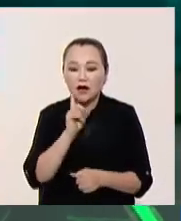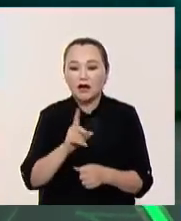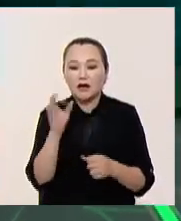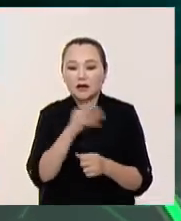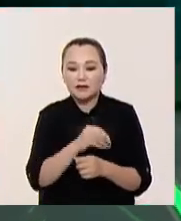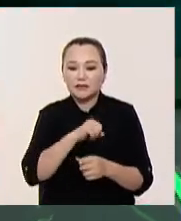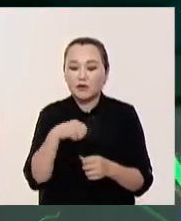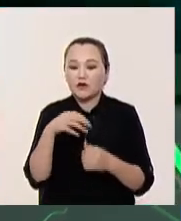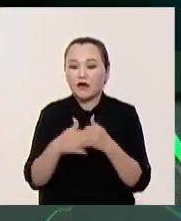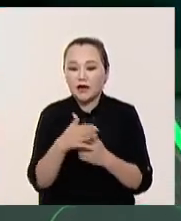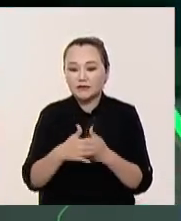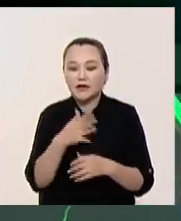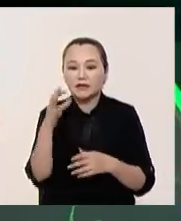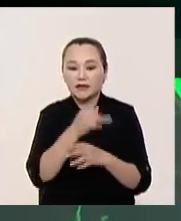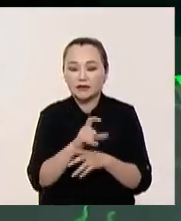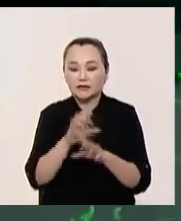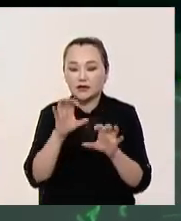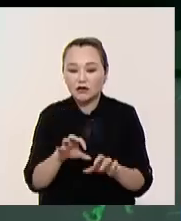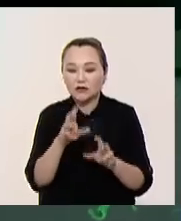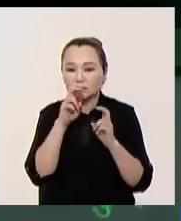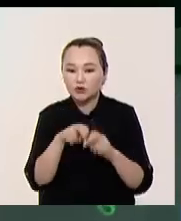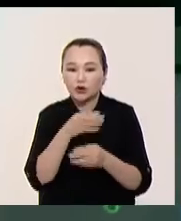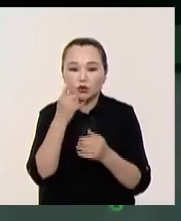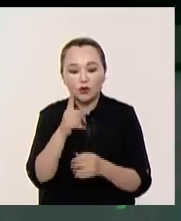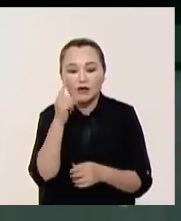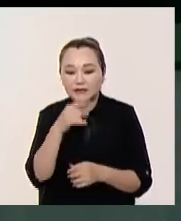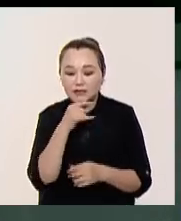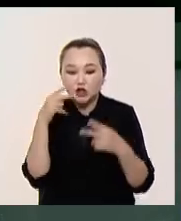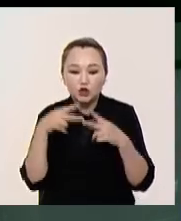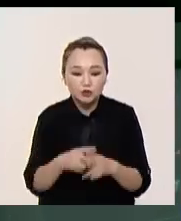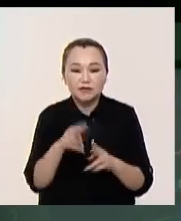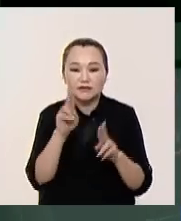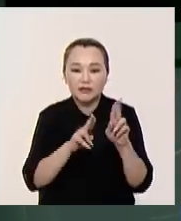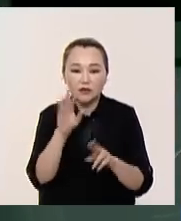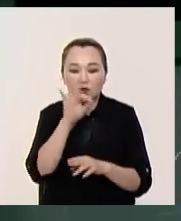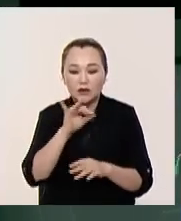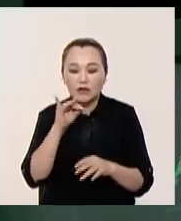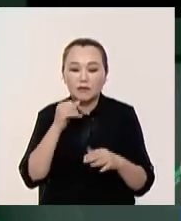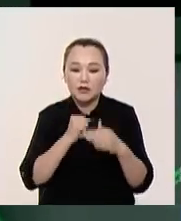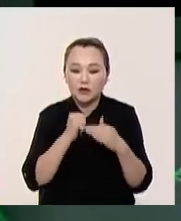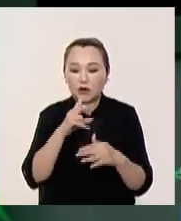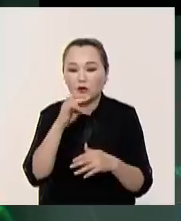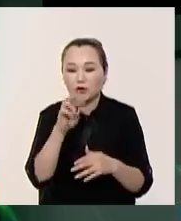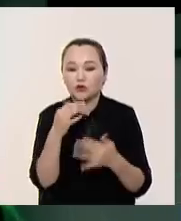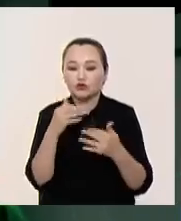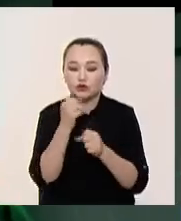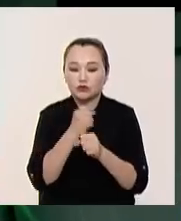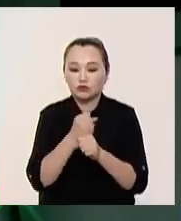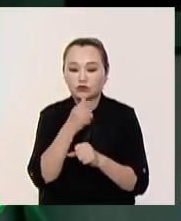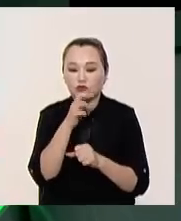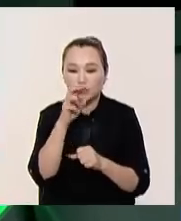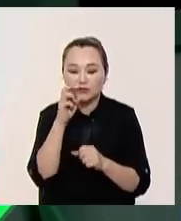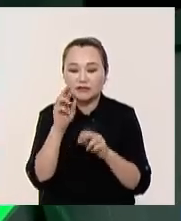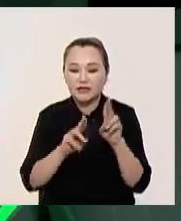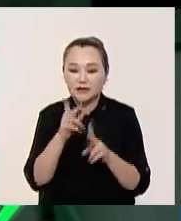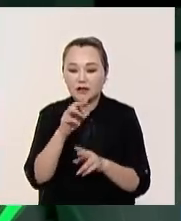ни само наказание не введены в законодательство. Но Казахстанский институт стандартизации и метрологии уже разработал госстандарт